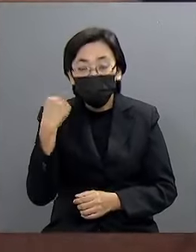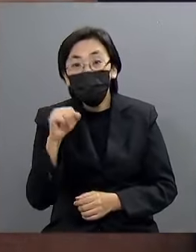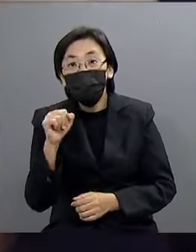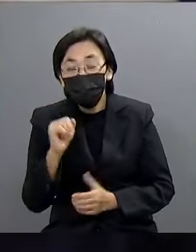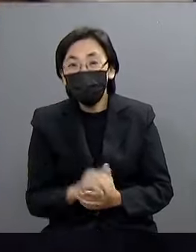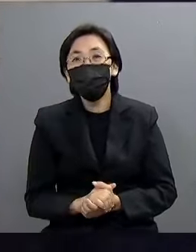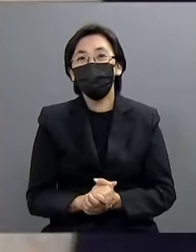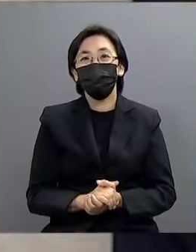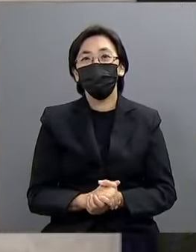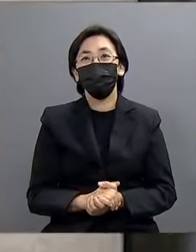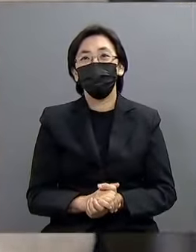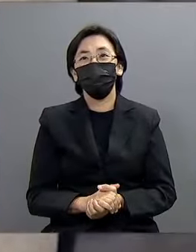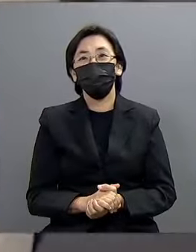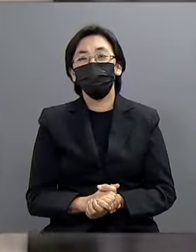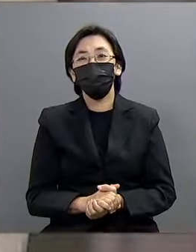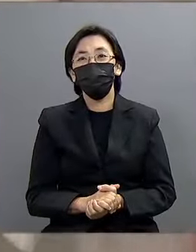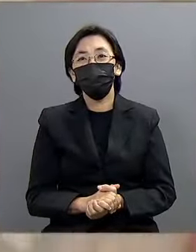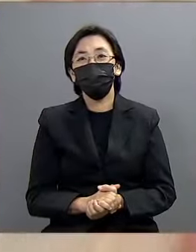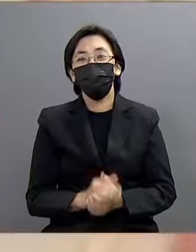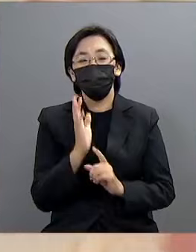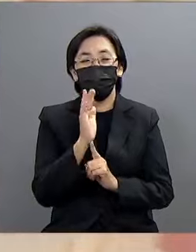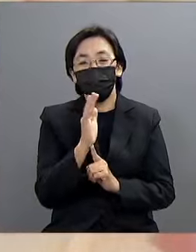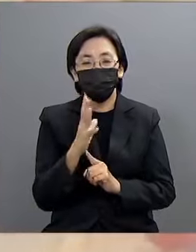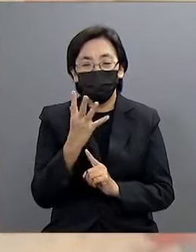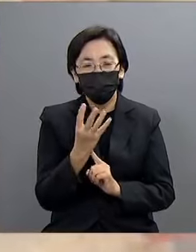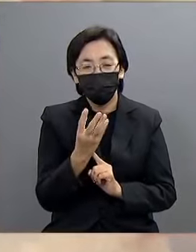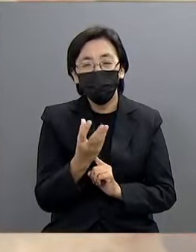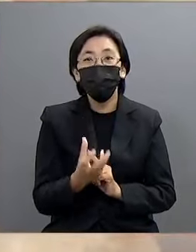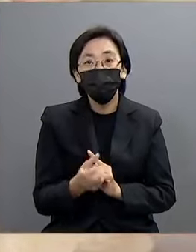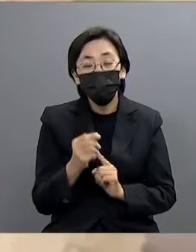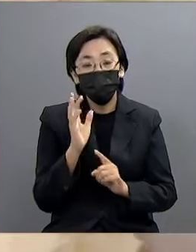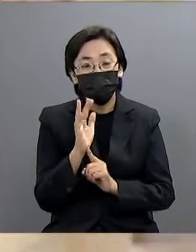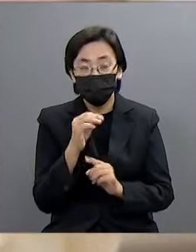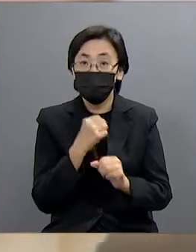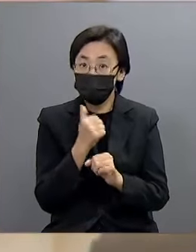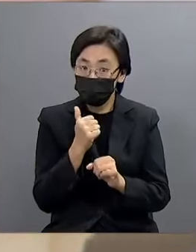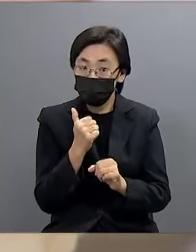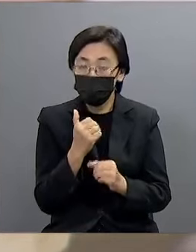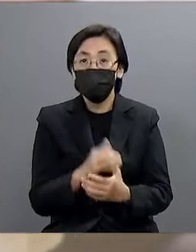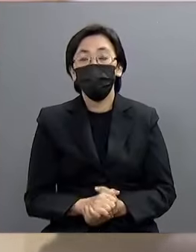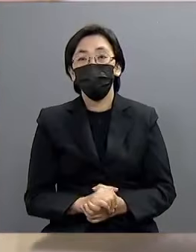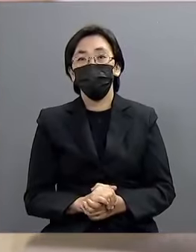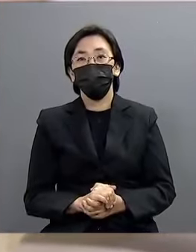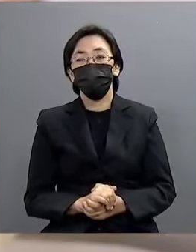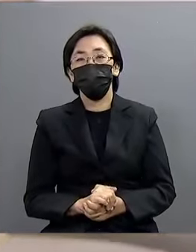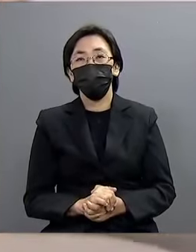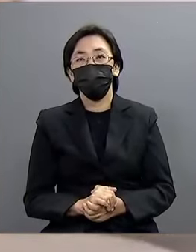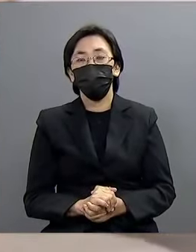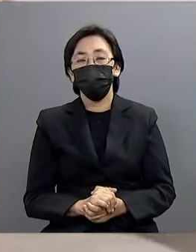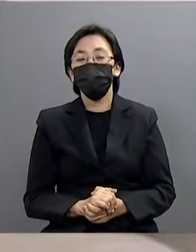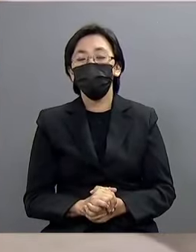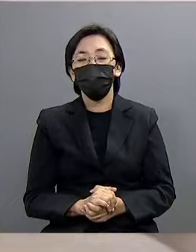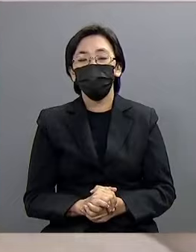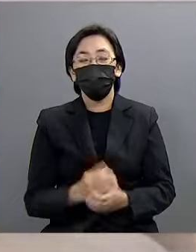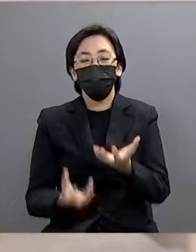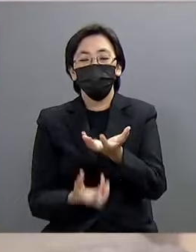มาแล้วก็แบบบางทีมันจุดแล้วละลายแล้วก็ขูดได้แต่คือนั้นมันจะมีพาราบินอะไรที่หนูบอกใช่ ไหมใช่ค่ะก็คือเอามาละลายเหมือนกันแล้วเราก็เอาสิ่ง